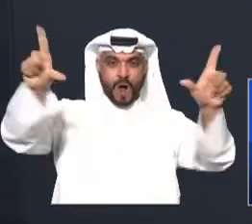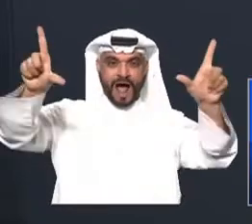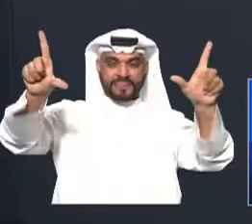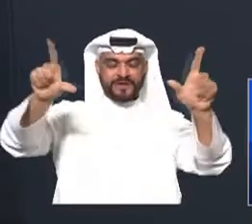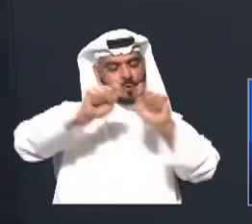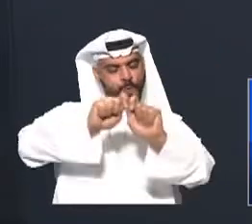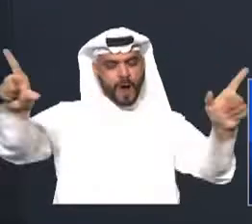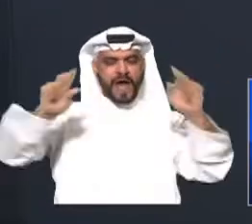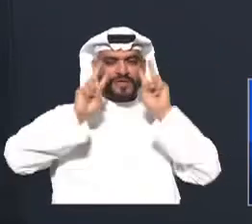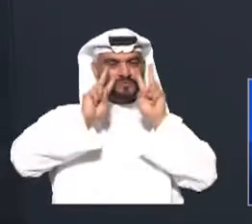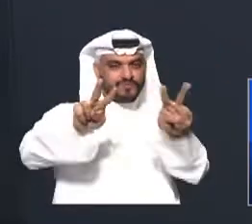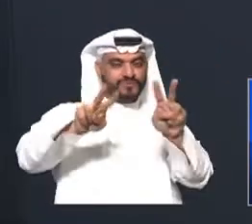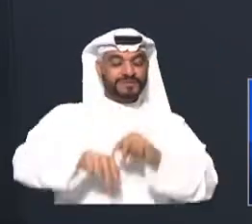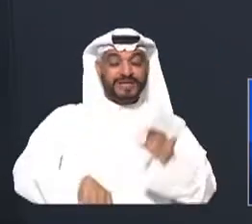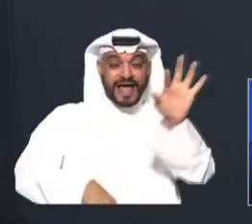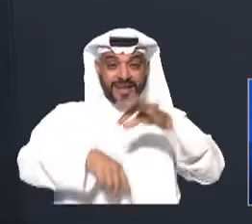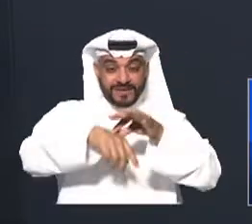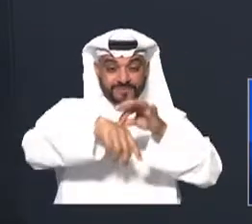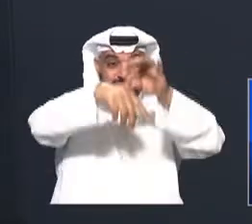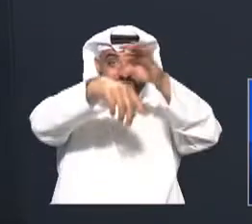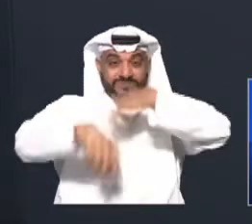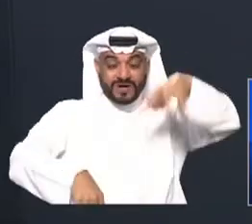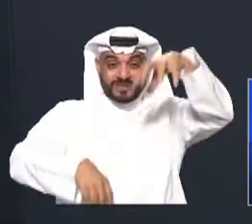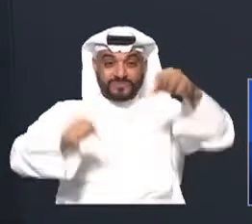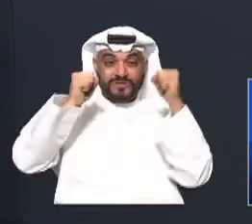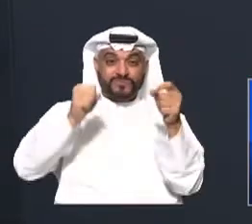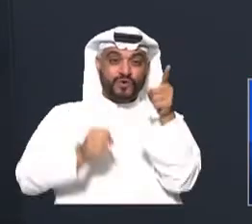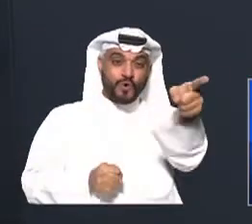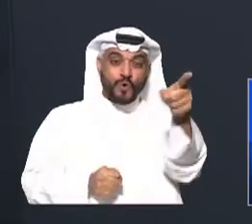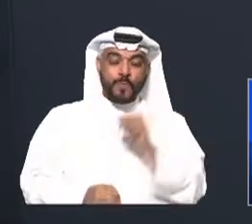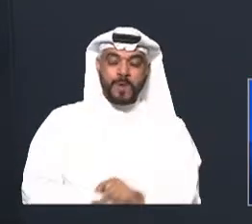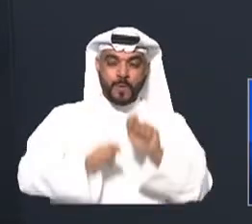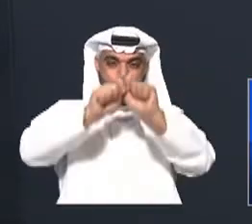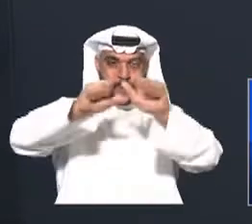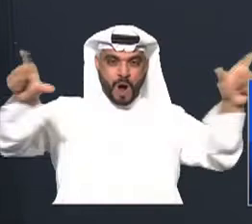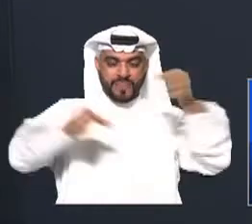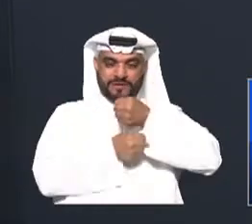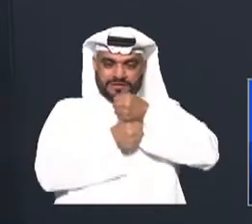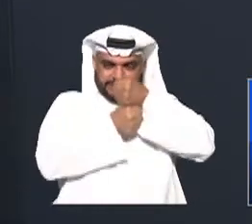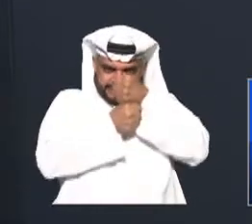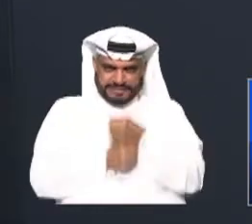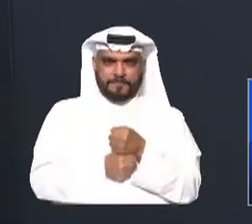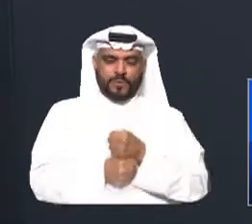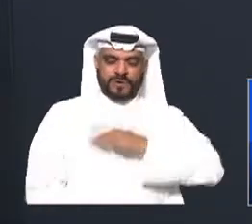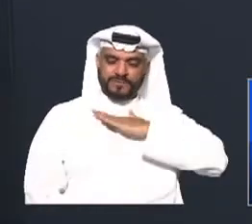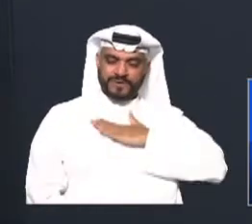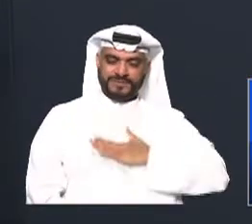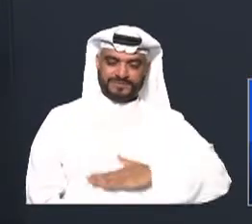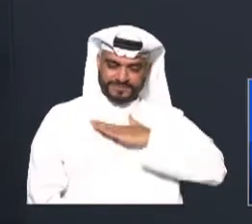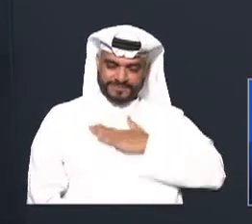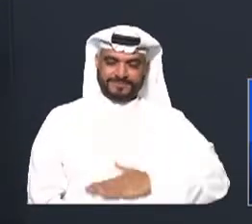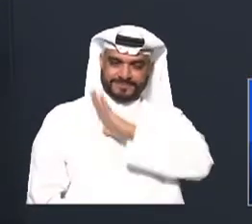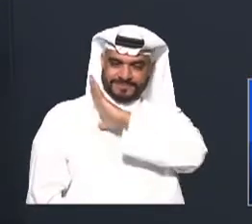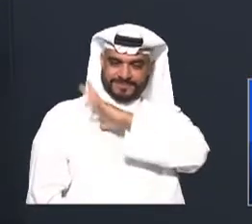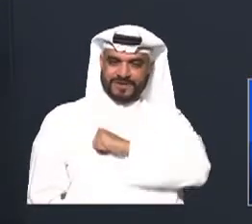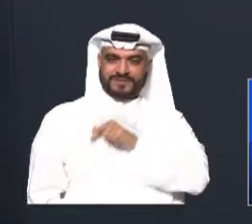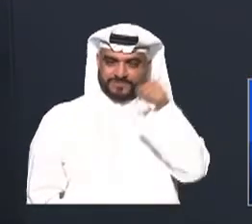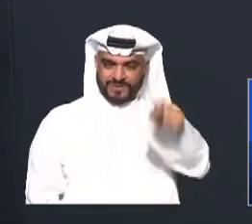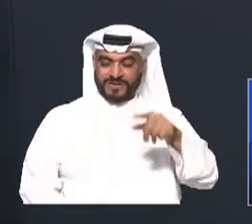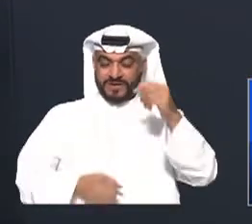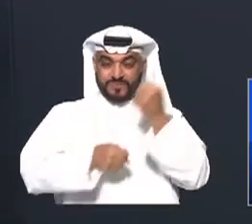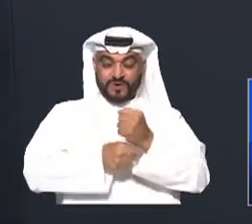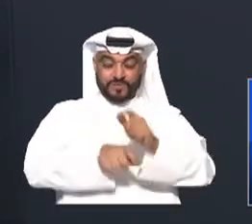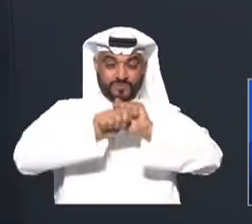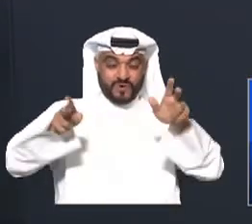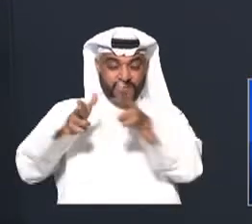اليوم، فالمقدسيون هم الذين تولوا إضافة إلى مهمة الصمود والمرابطة، تولوا مهمة نقل ما